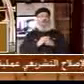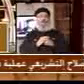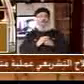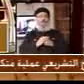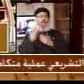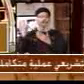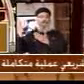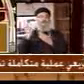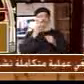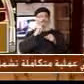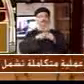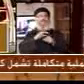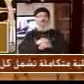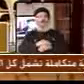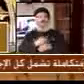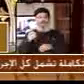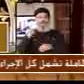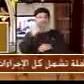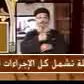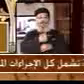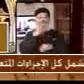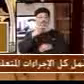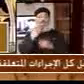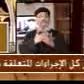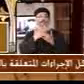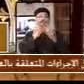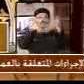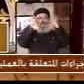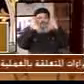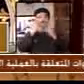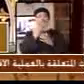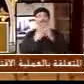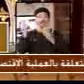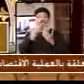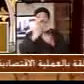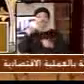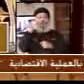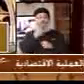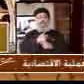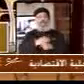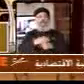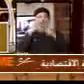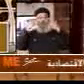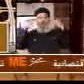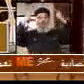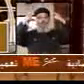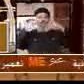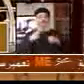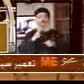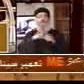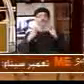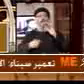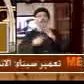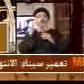عاد أغسطينوس وصار تائبا وقديسا وأسقفا،